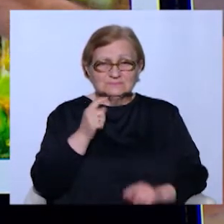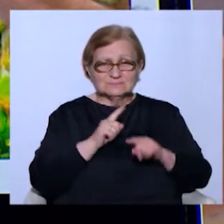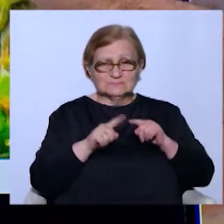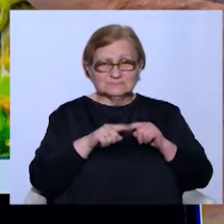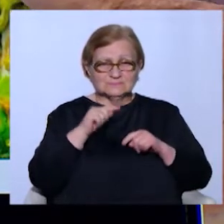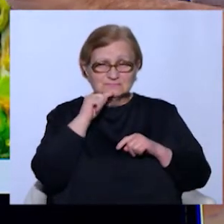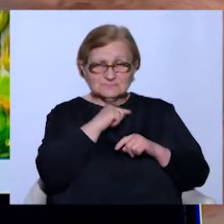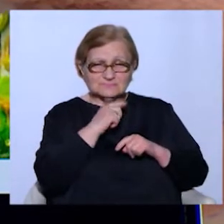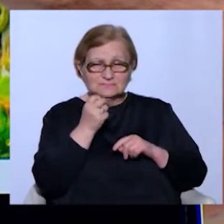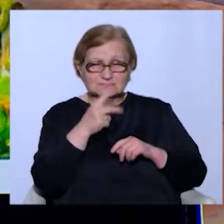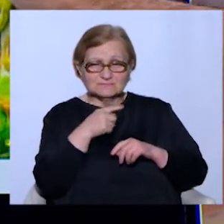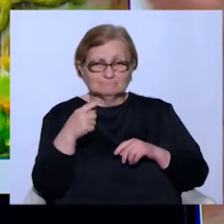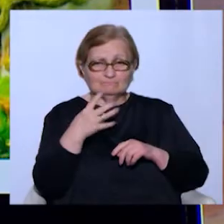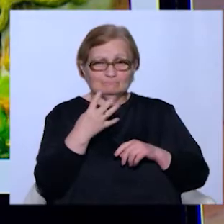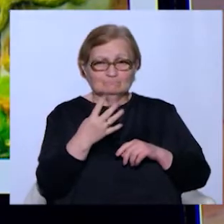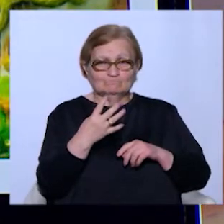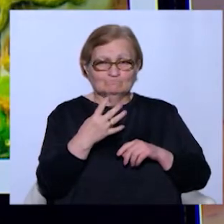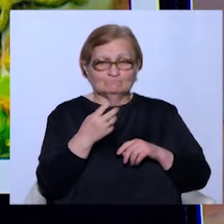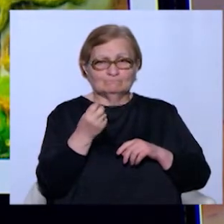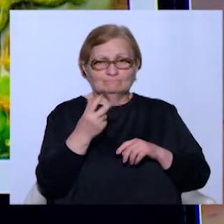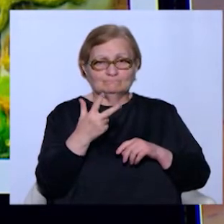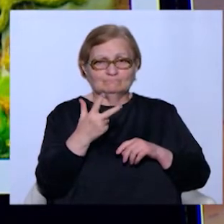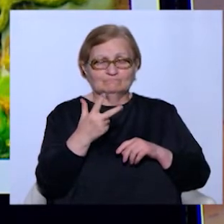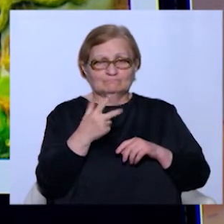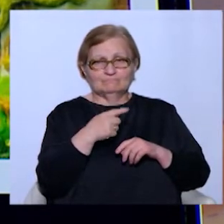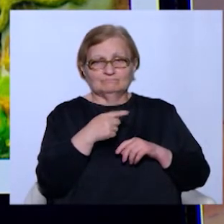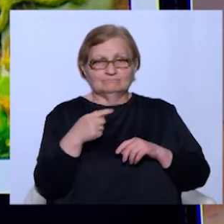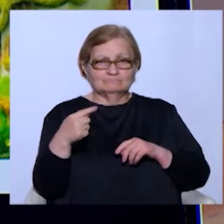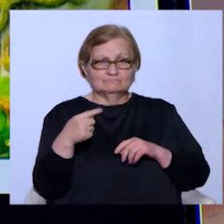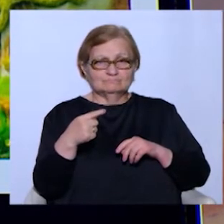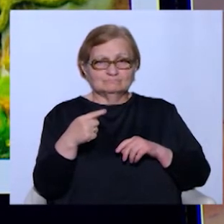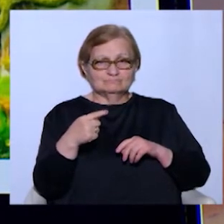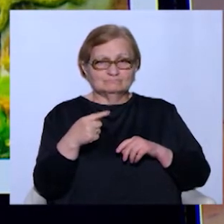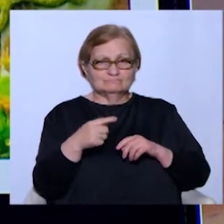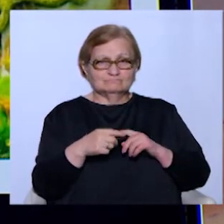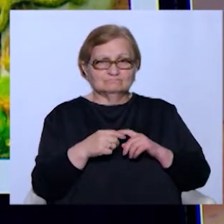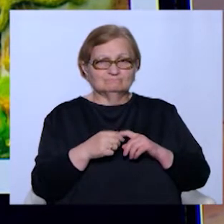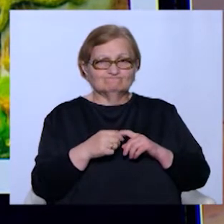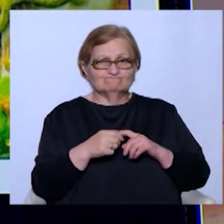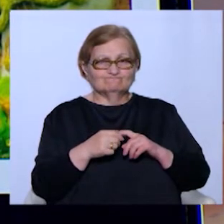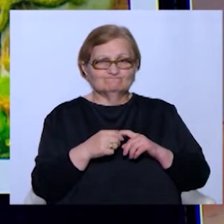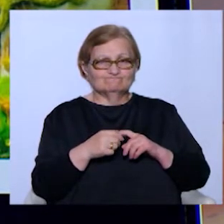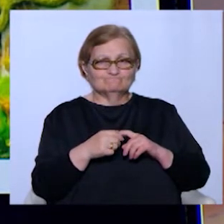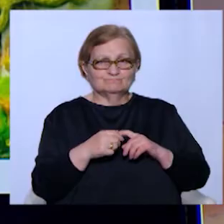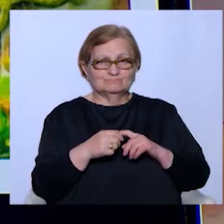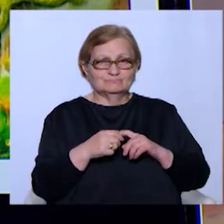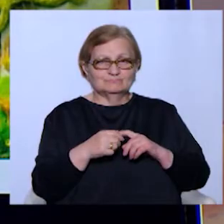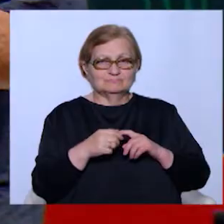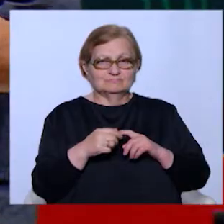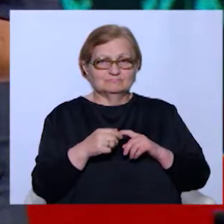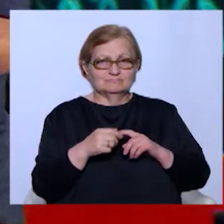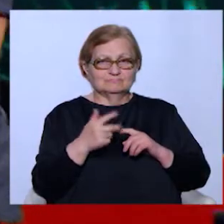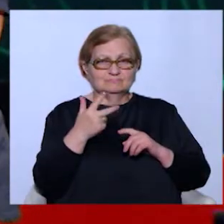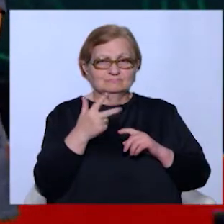13-ს გამოვაკლოთ 4. აბა, ვნახოთ თუ არის 8. 13-ს გამოვაკლოთ 4.